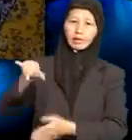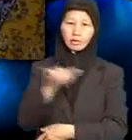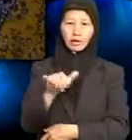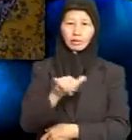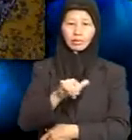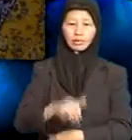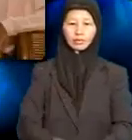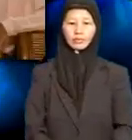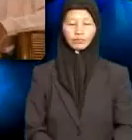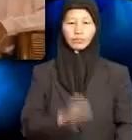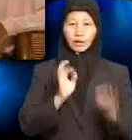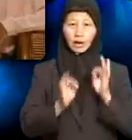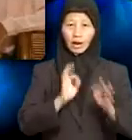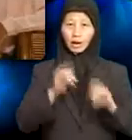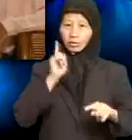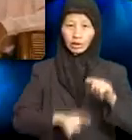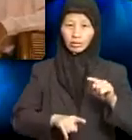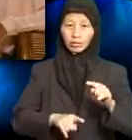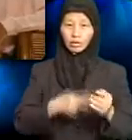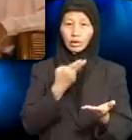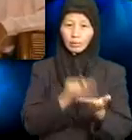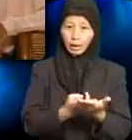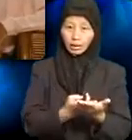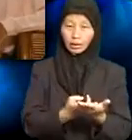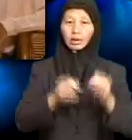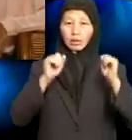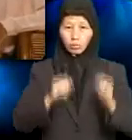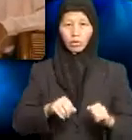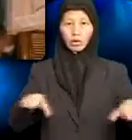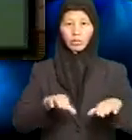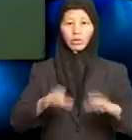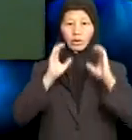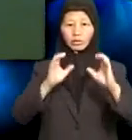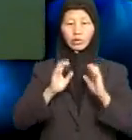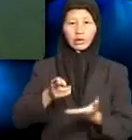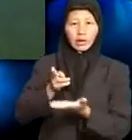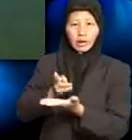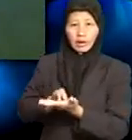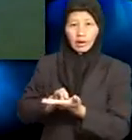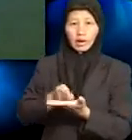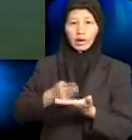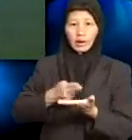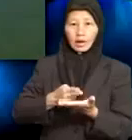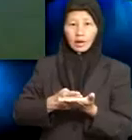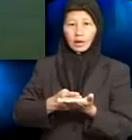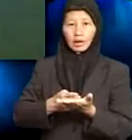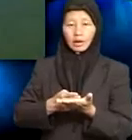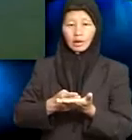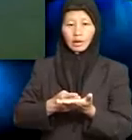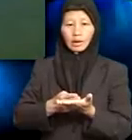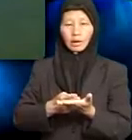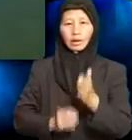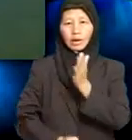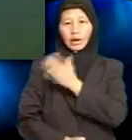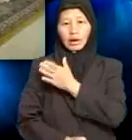Kawan-kawan, jika tidak mampu dengan cara baring, bolehlah kawan-kawan melakukan dengan cara mengiring. Boleh dilakukan dengan bahu sebelah